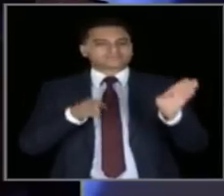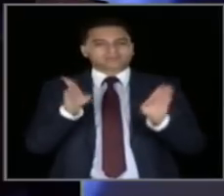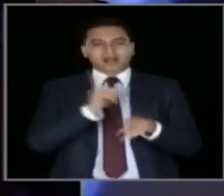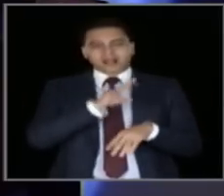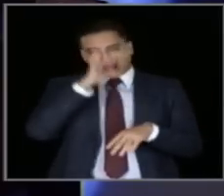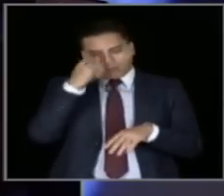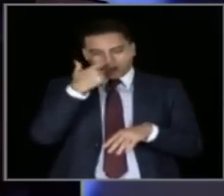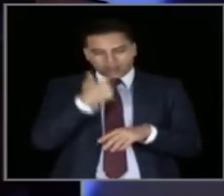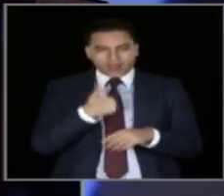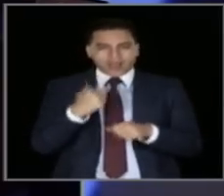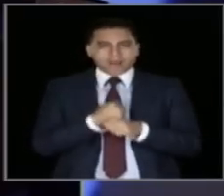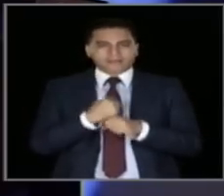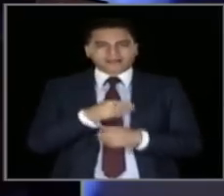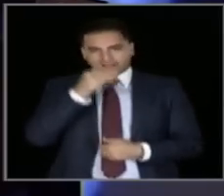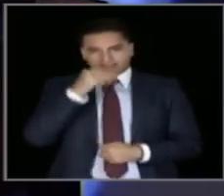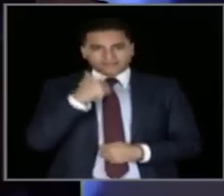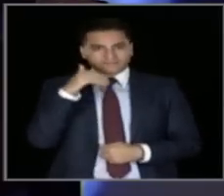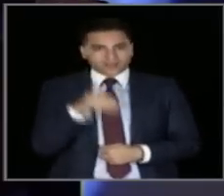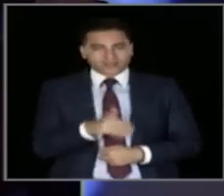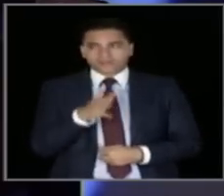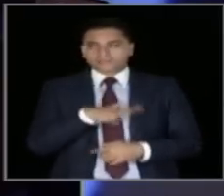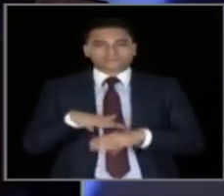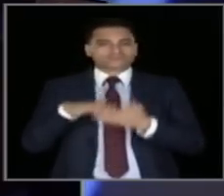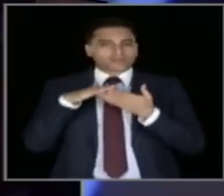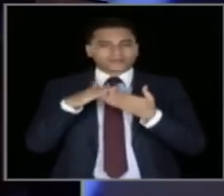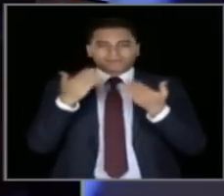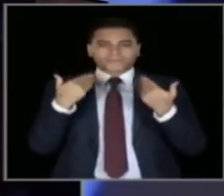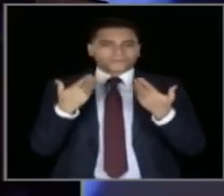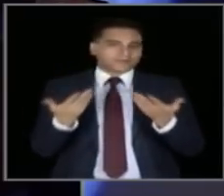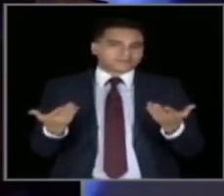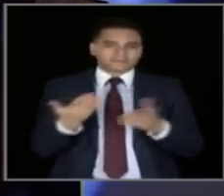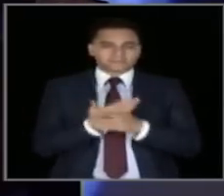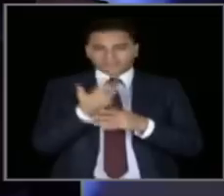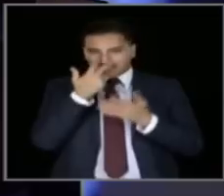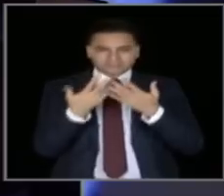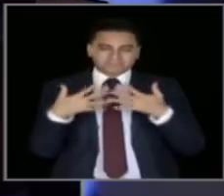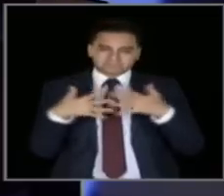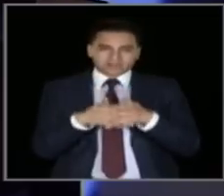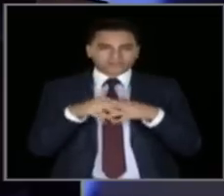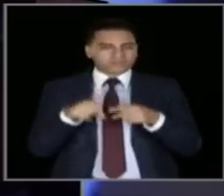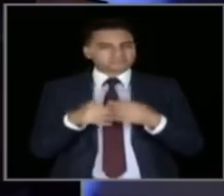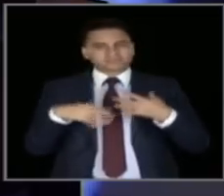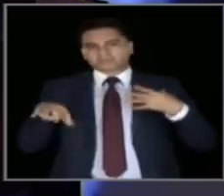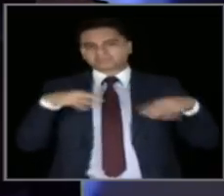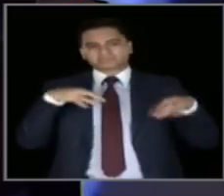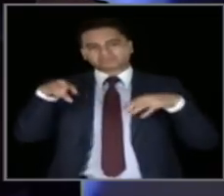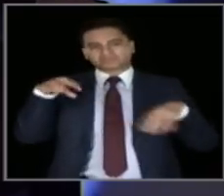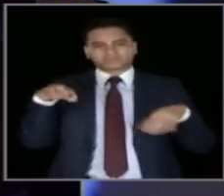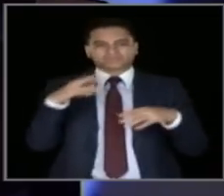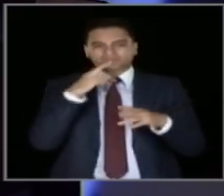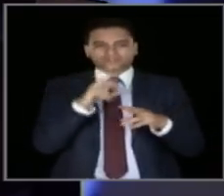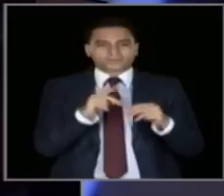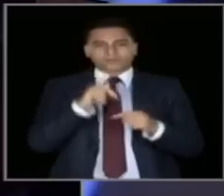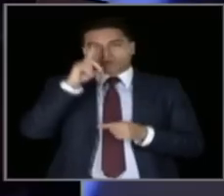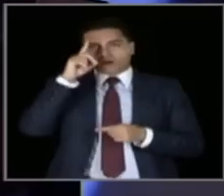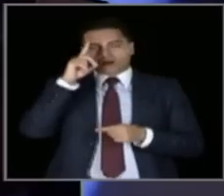قدرتش اخلي الشخص الكفيف ده يبقى معتمد على نفسه بنسبه 1000%، يبقى انا كده يعني قدام